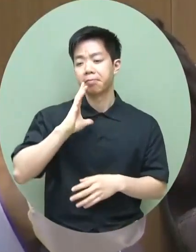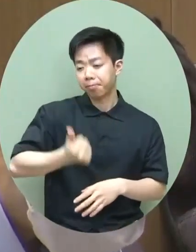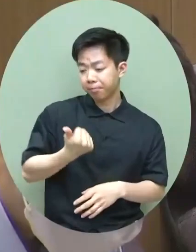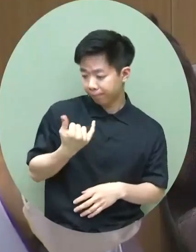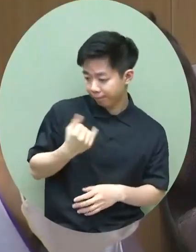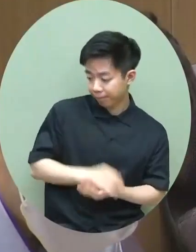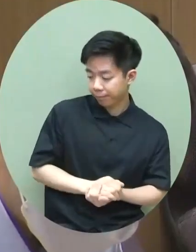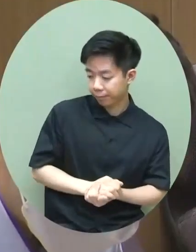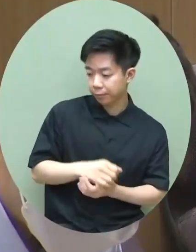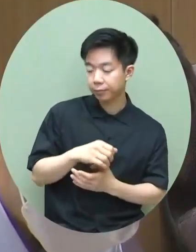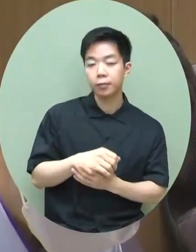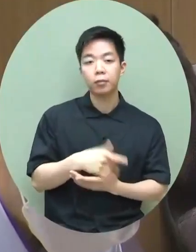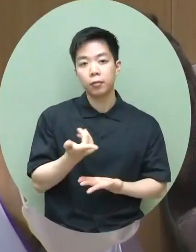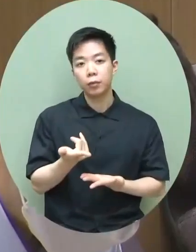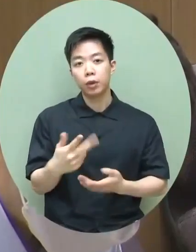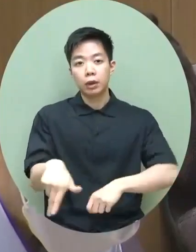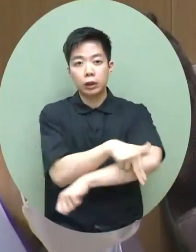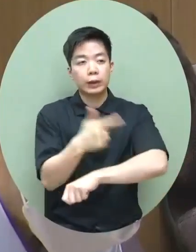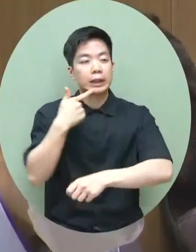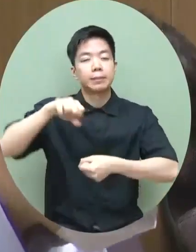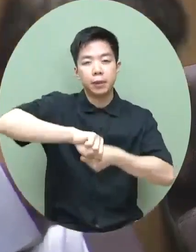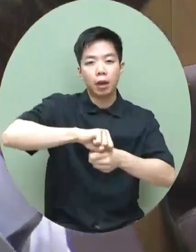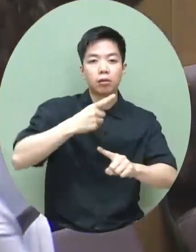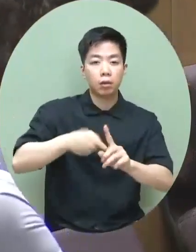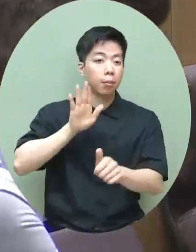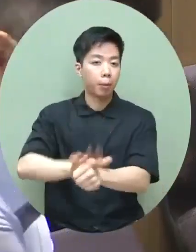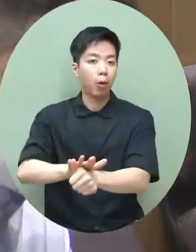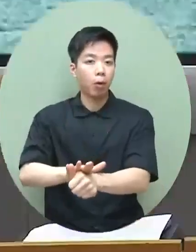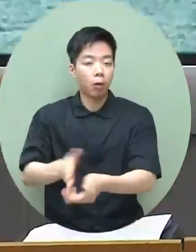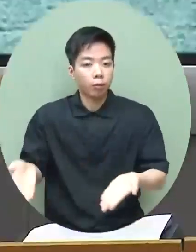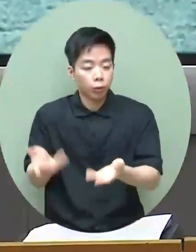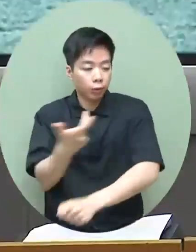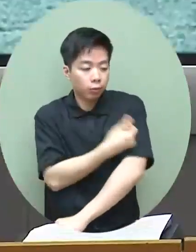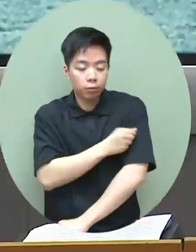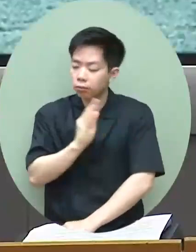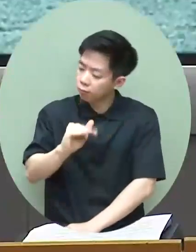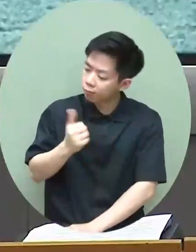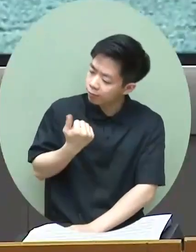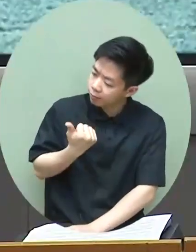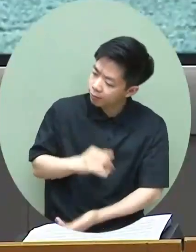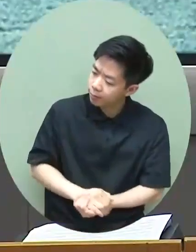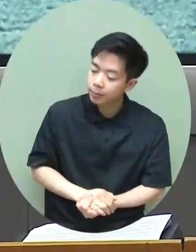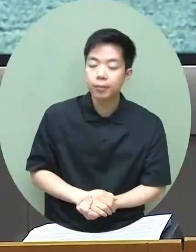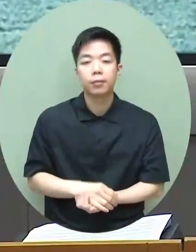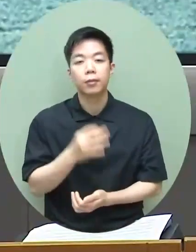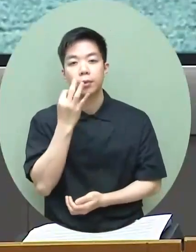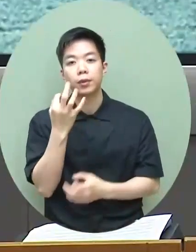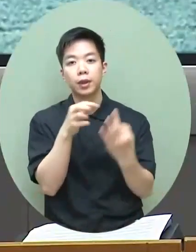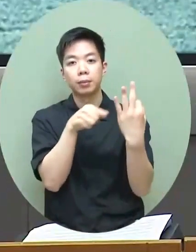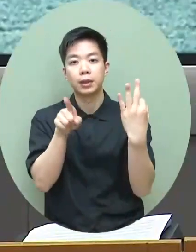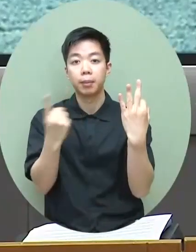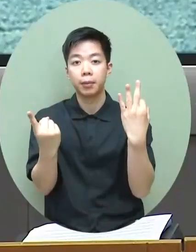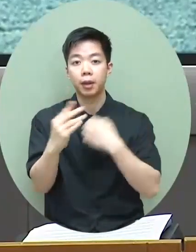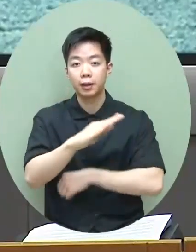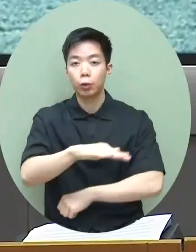的效果有多大呢？麻煩 我想即是3至11歲小童的疫苗接種率當然是不理